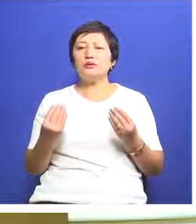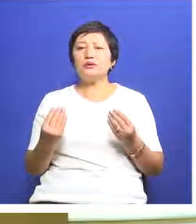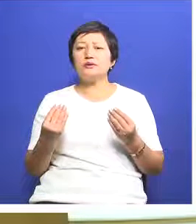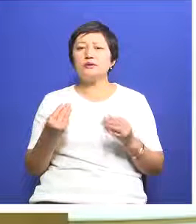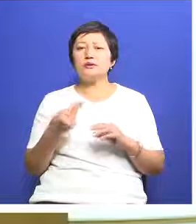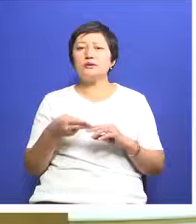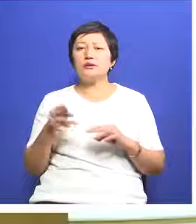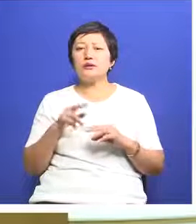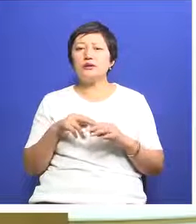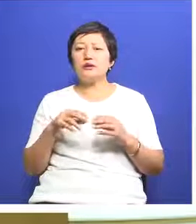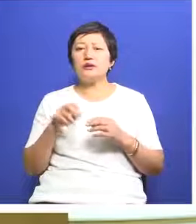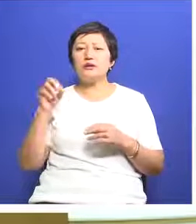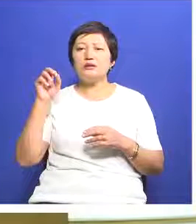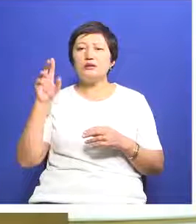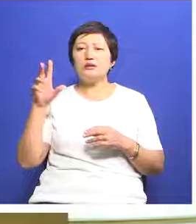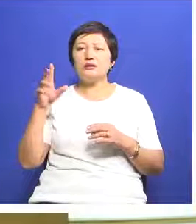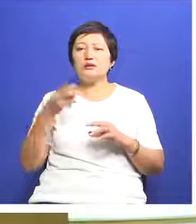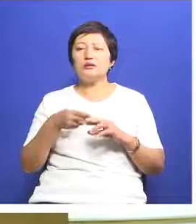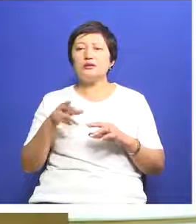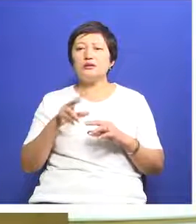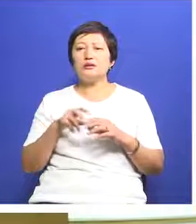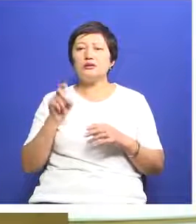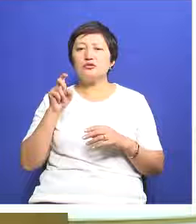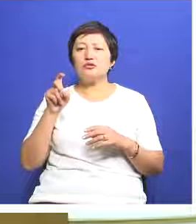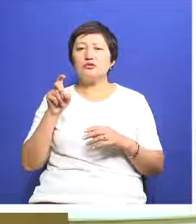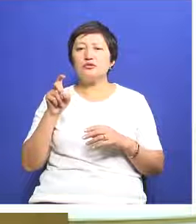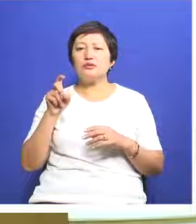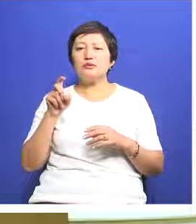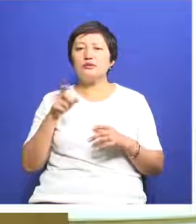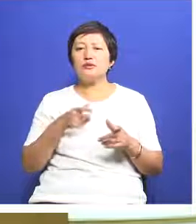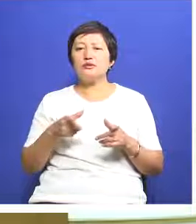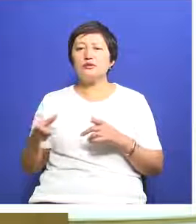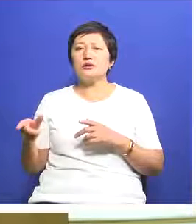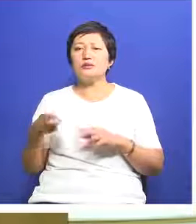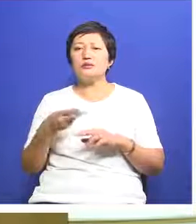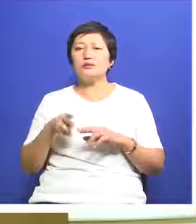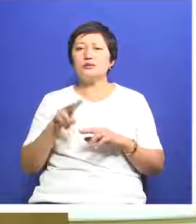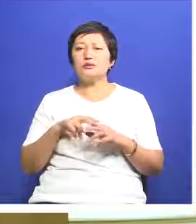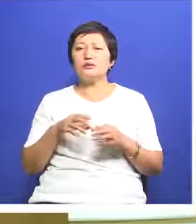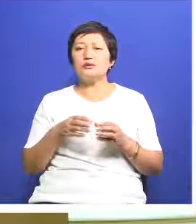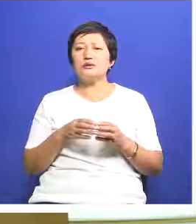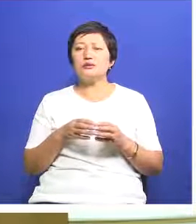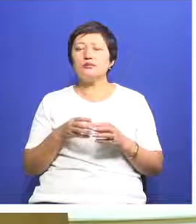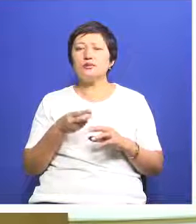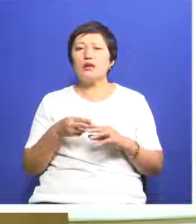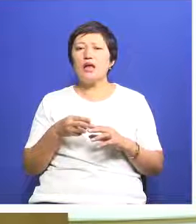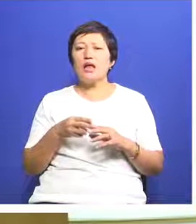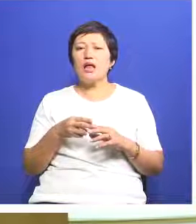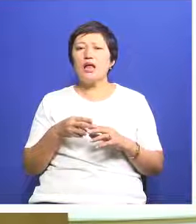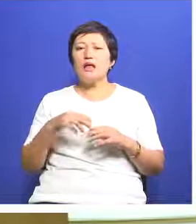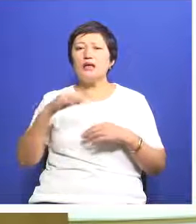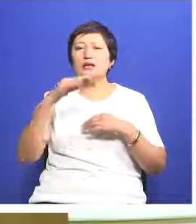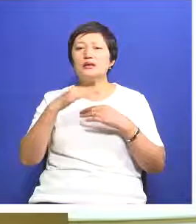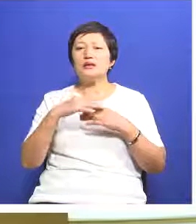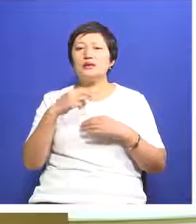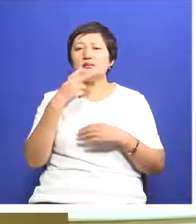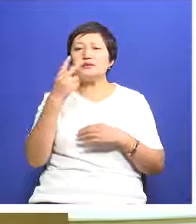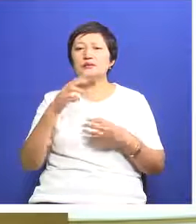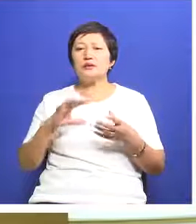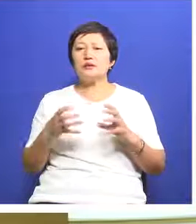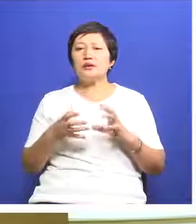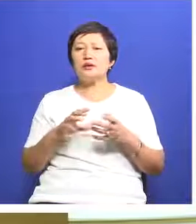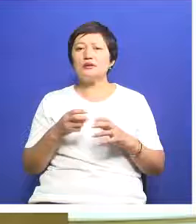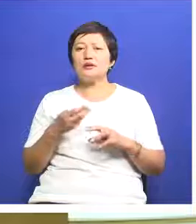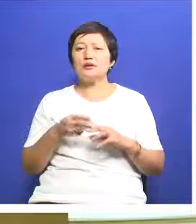таңда жарыктандыруу 100% жанып тур светтерибиз. Кешкурум кетсеңиздер көрөсүздөр биздин ауылдын